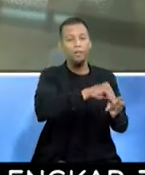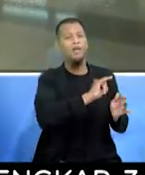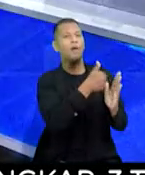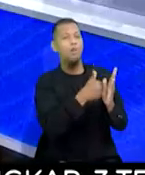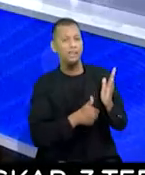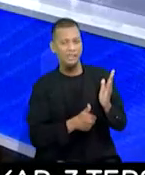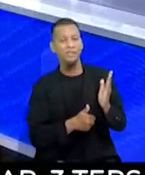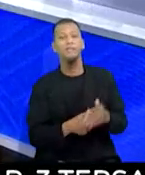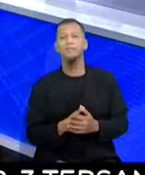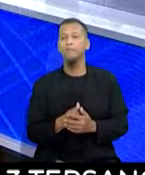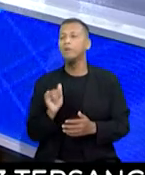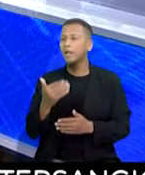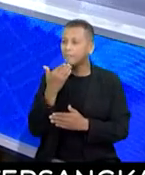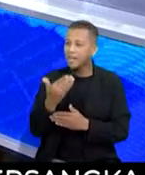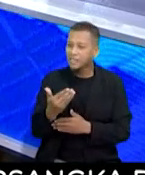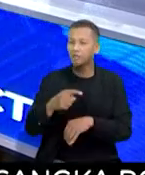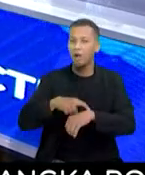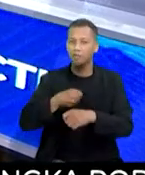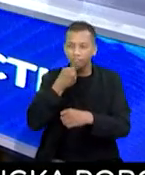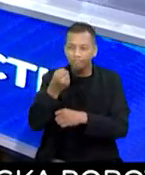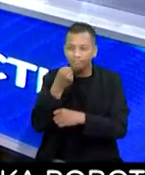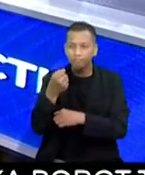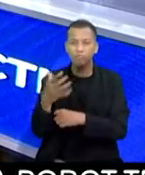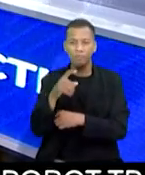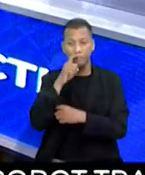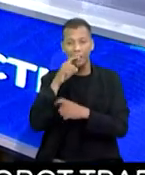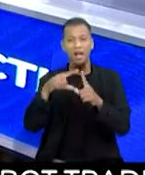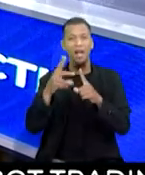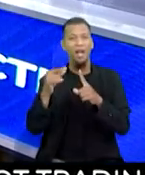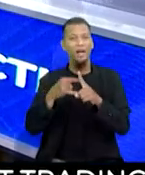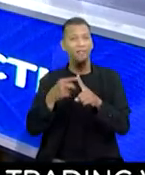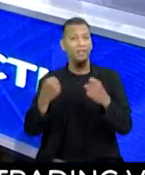kasih atas waktu Anda, Pak Arief Budiman. Sehat selalu, Pak. Selamat beraktivitas kembali.